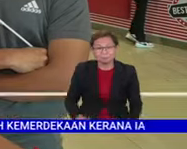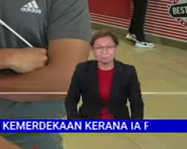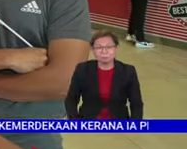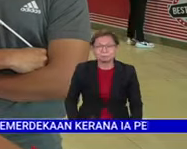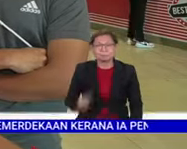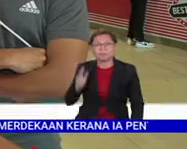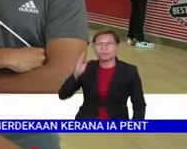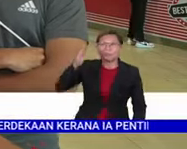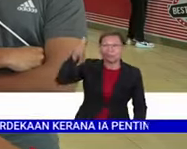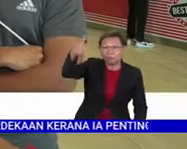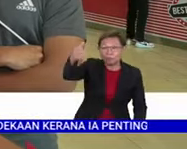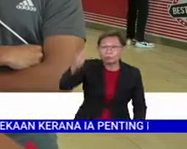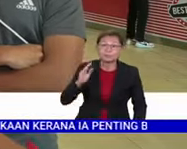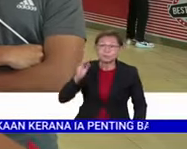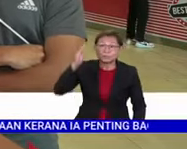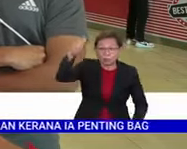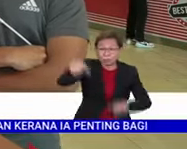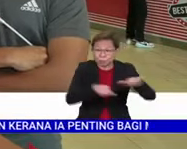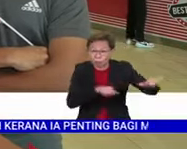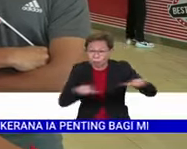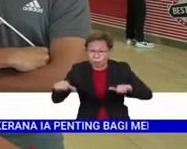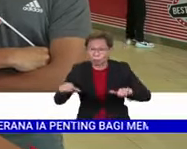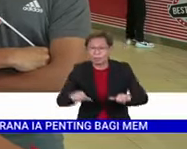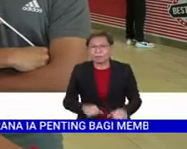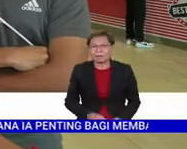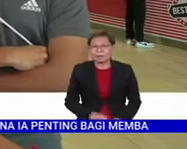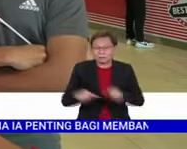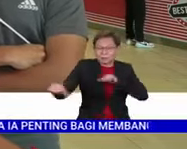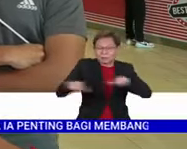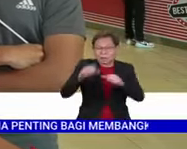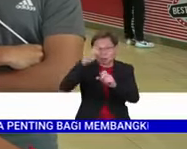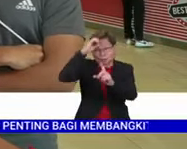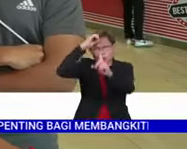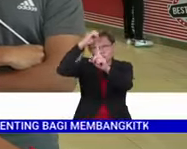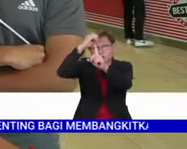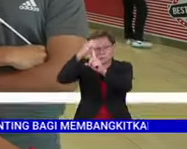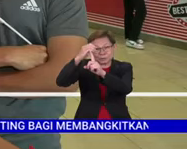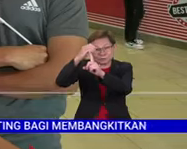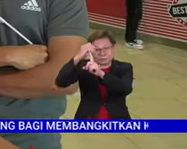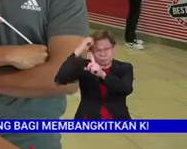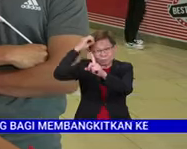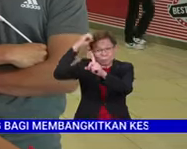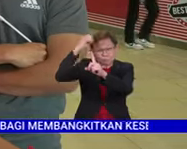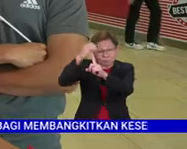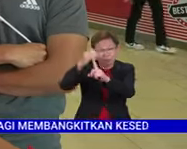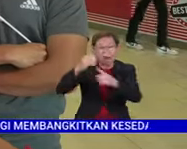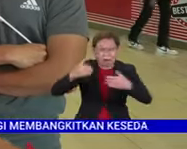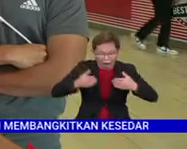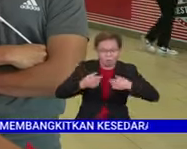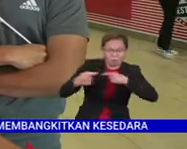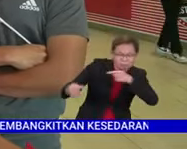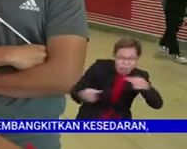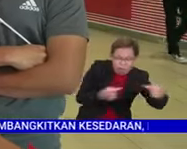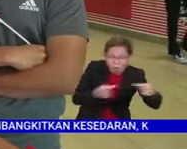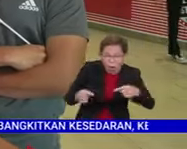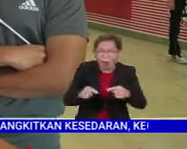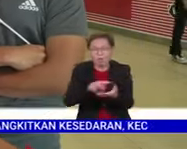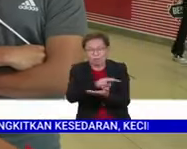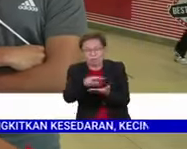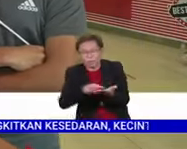projects, Kelab Sukan Kecergasan Inspirasi akan mengadakan pertandingan